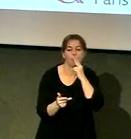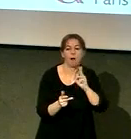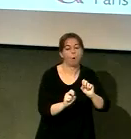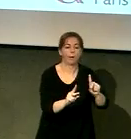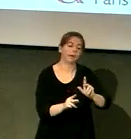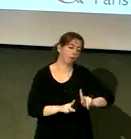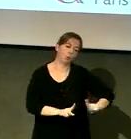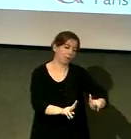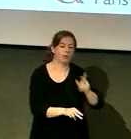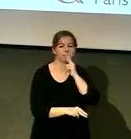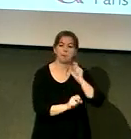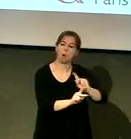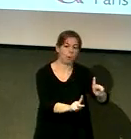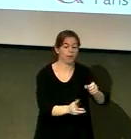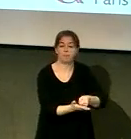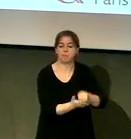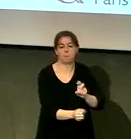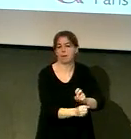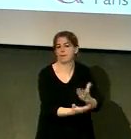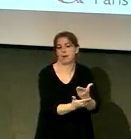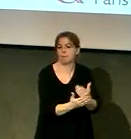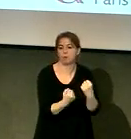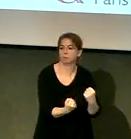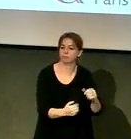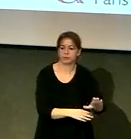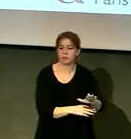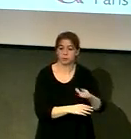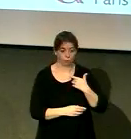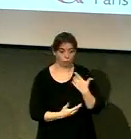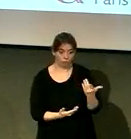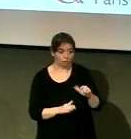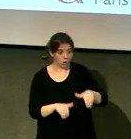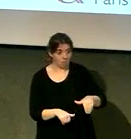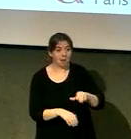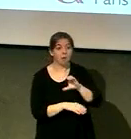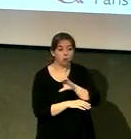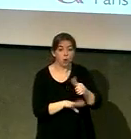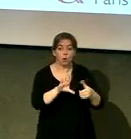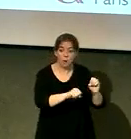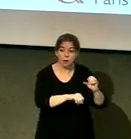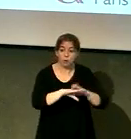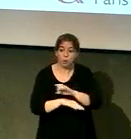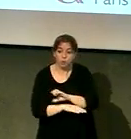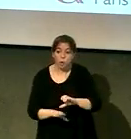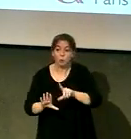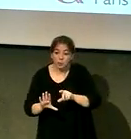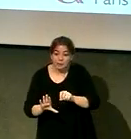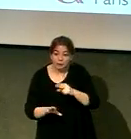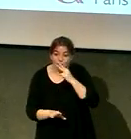femmes. Donc 160 sur 170 fumaient encore en fin de grossesse. Et quand vous voyez ce tableau, cette